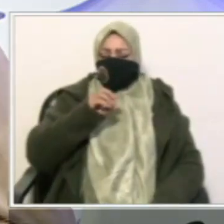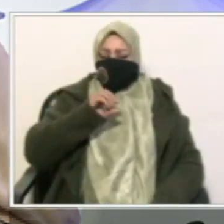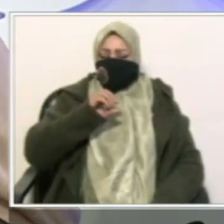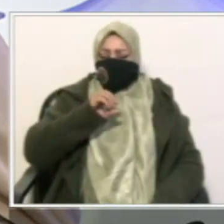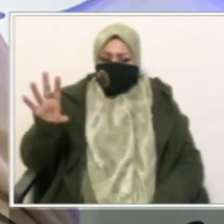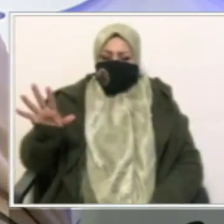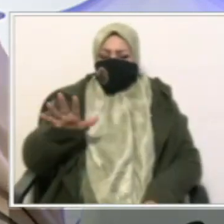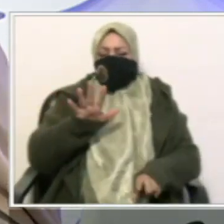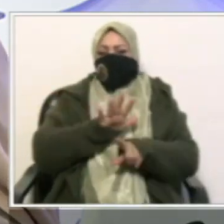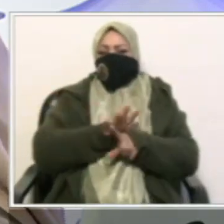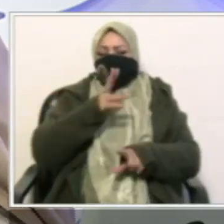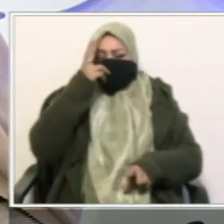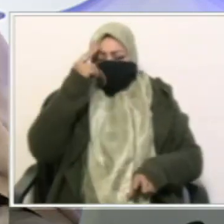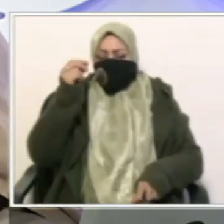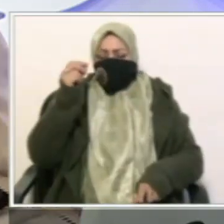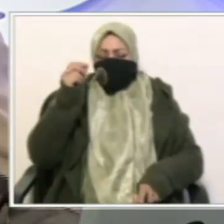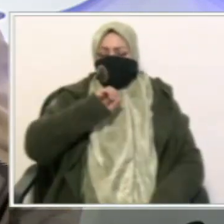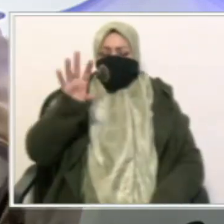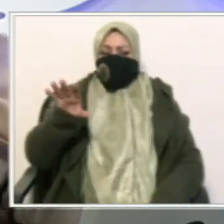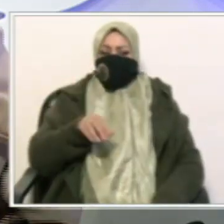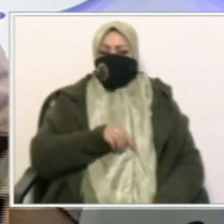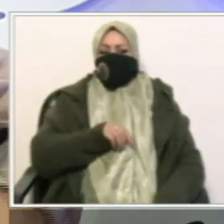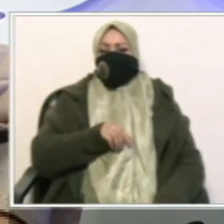بسلاح الخونة